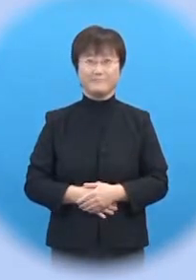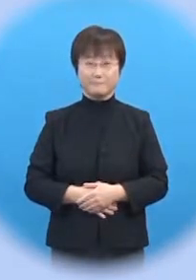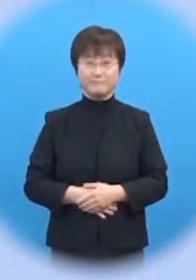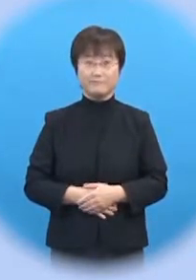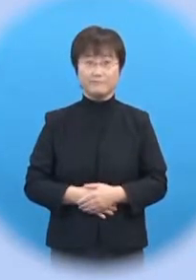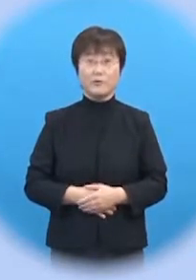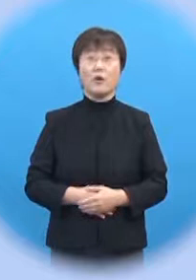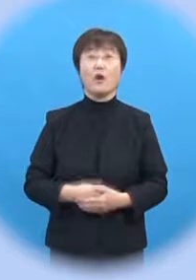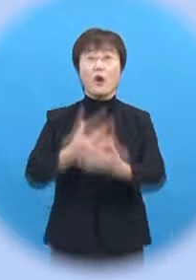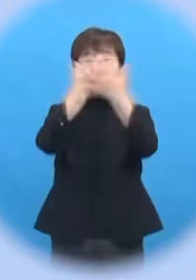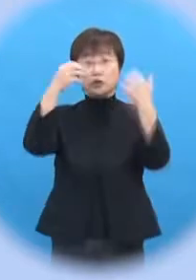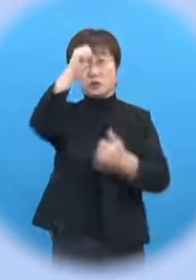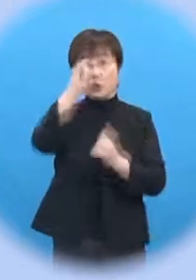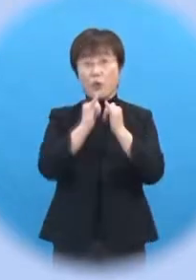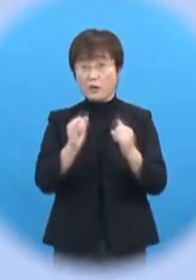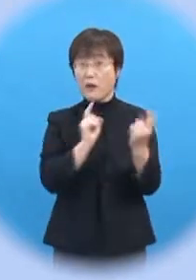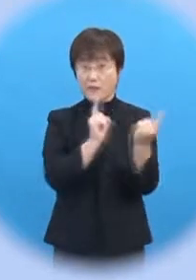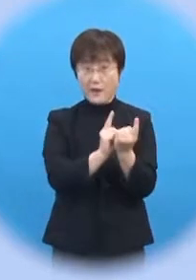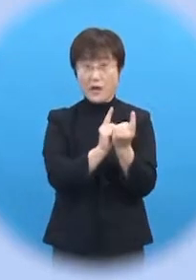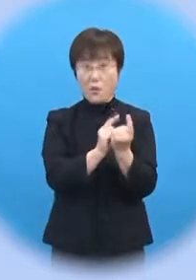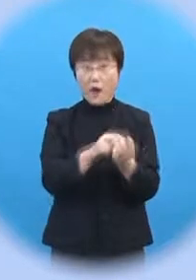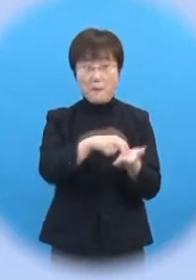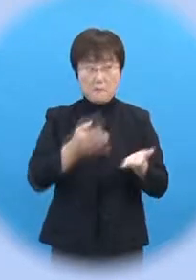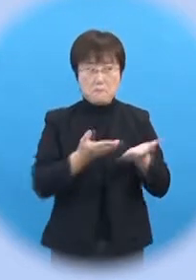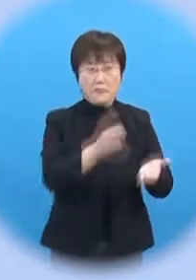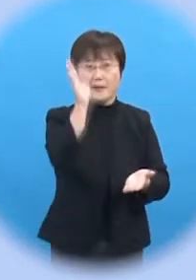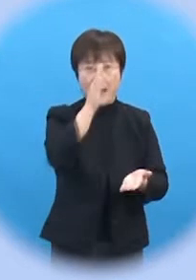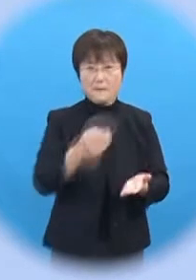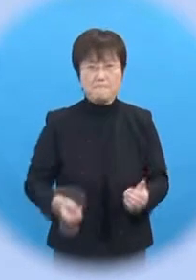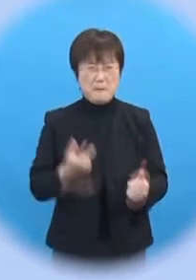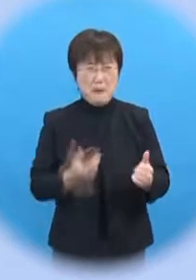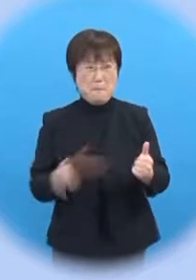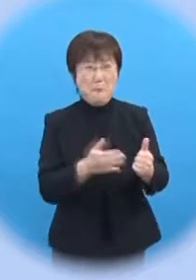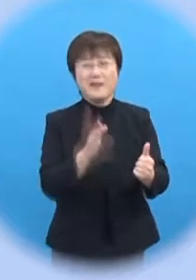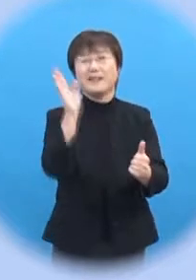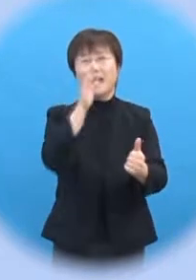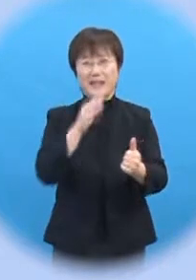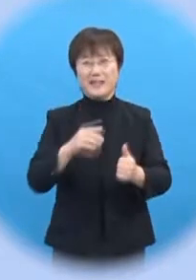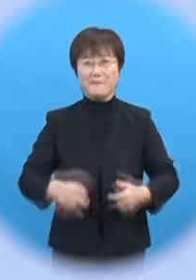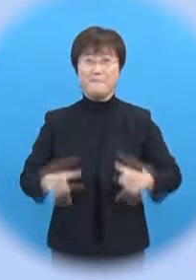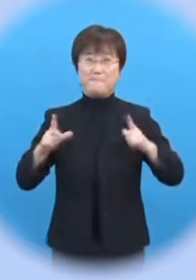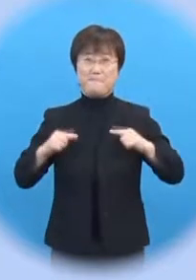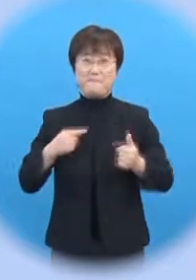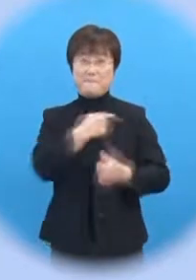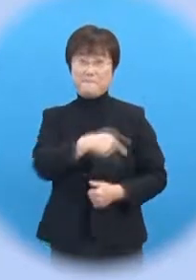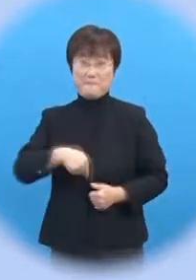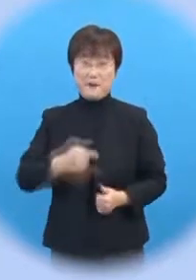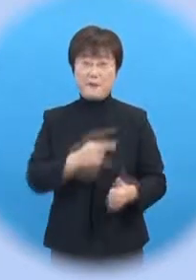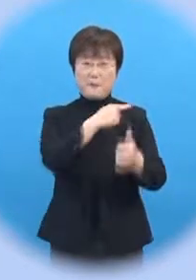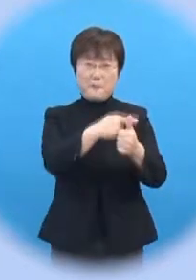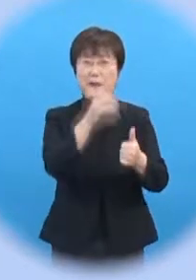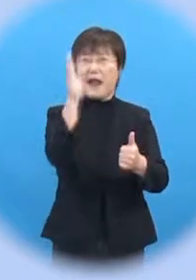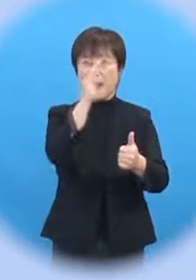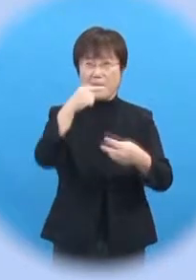認知症の方へは、驚かせない、急がせない、自尊心を傷つけないの3つの